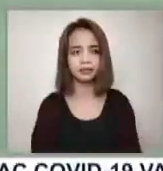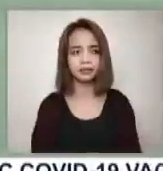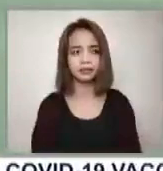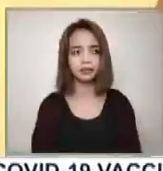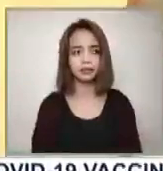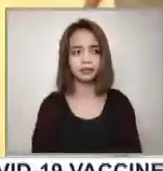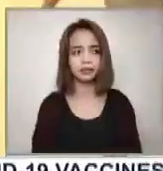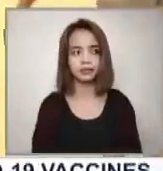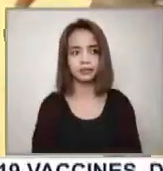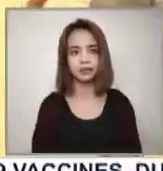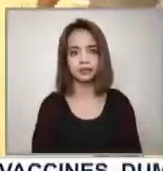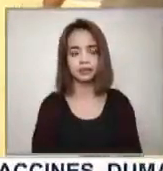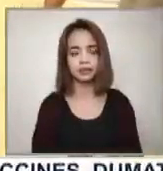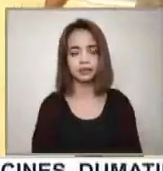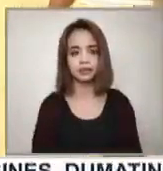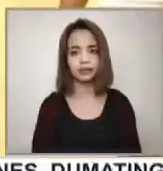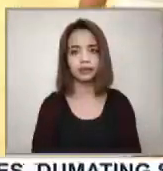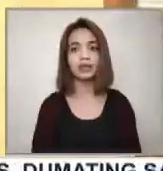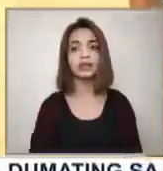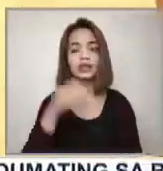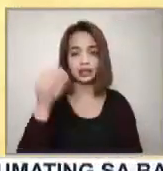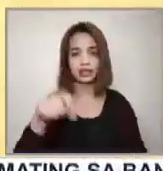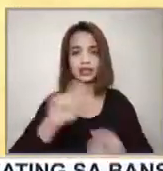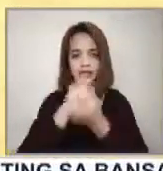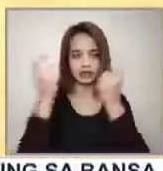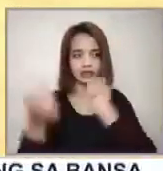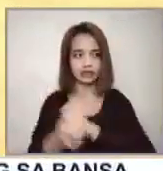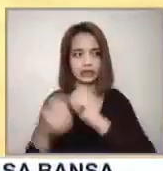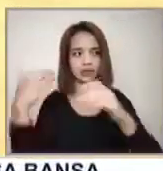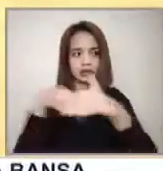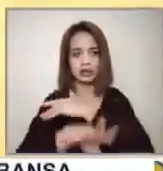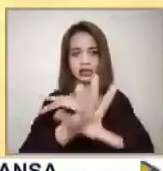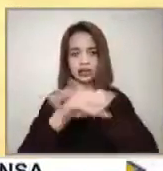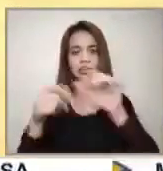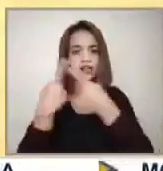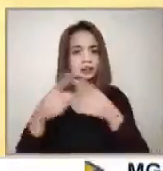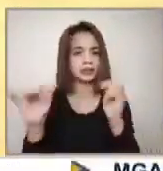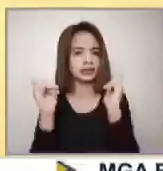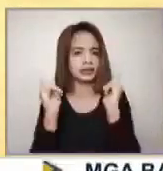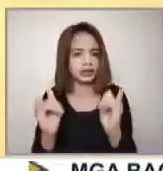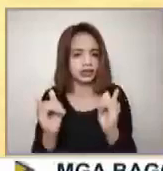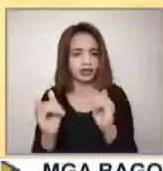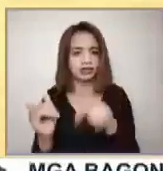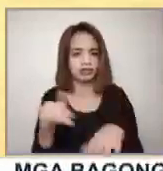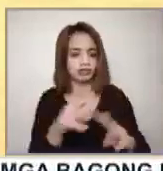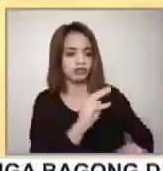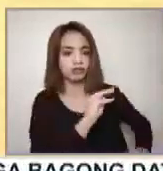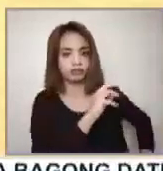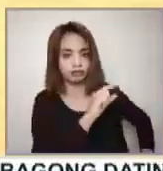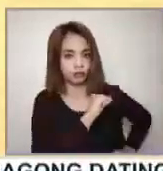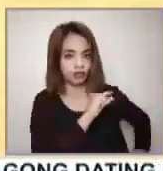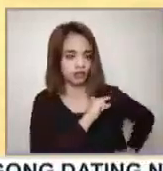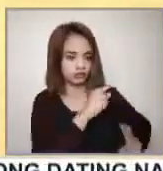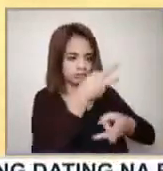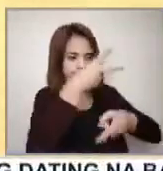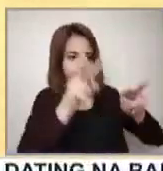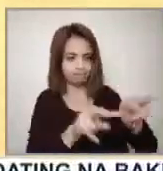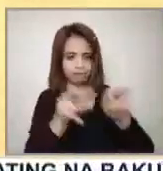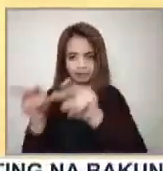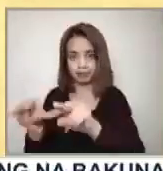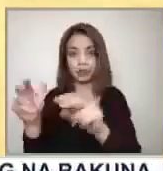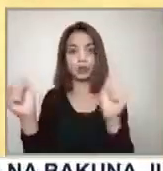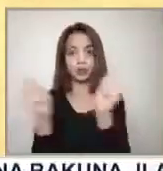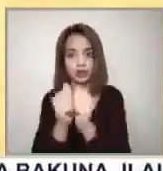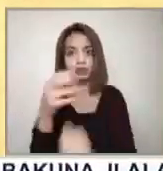Aljo, pinagpalit man ng entrance at exit, tuloy-tuloy pa rin ang pagbabantay ng mga marshals at ng mga police para pairalin pa